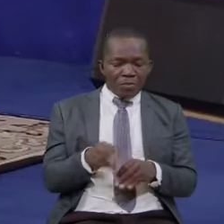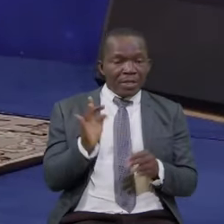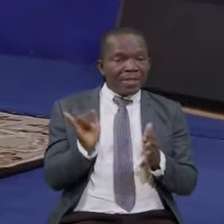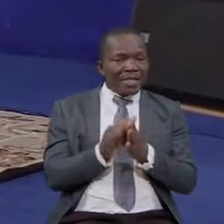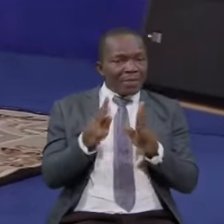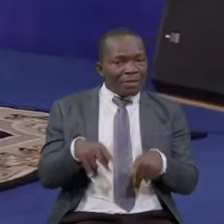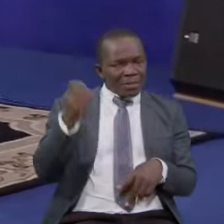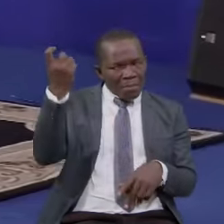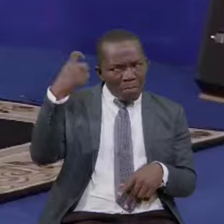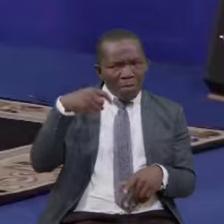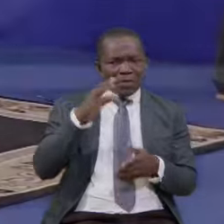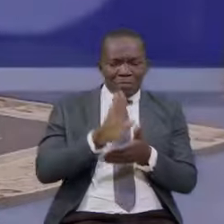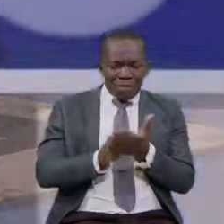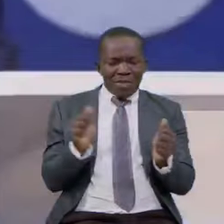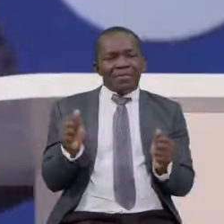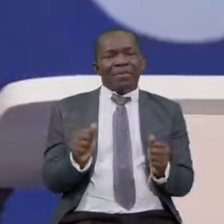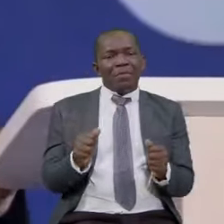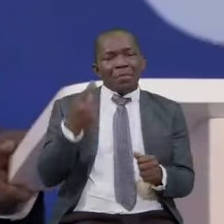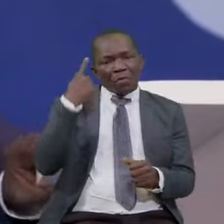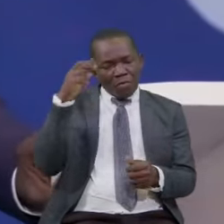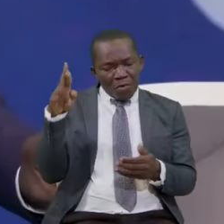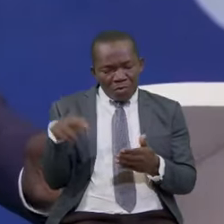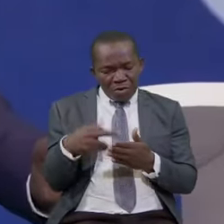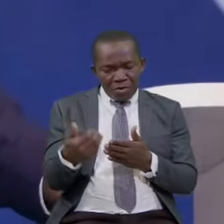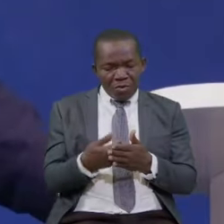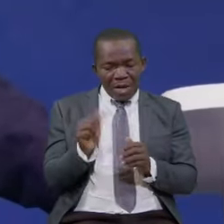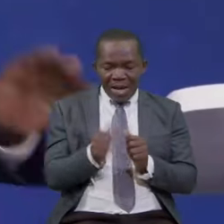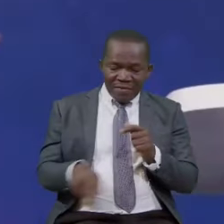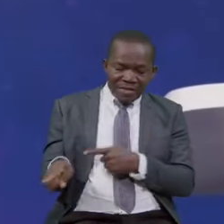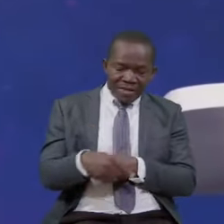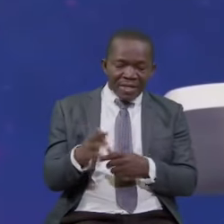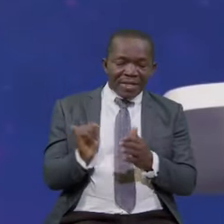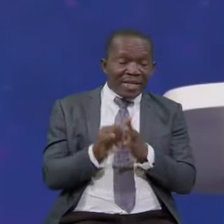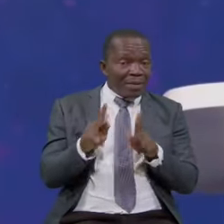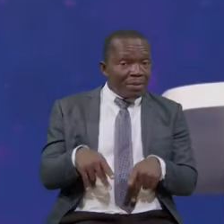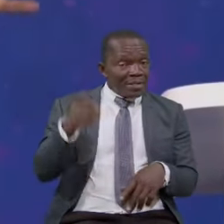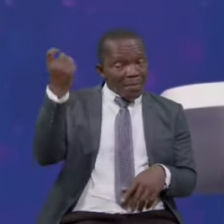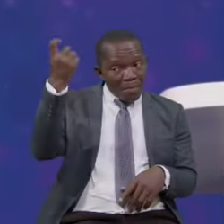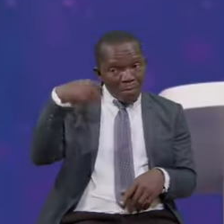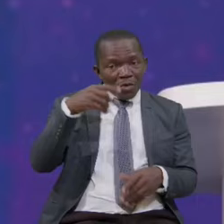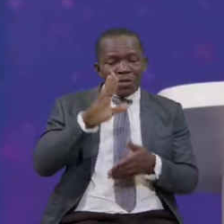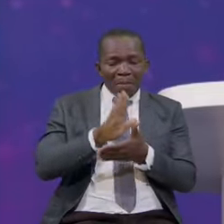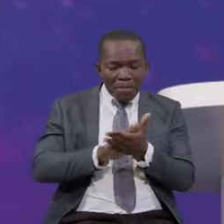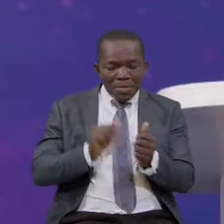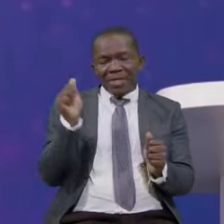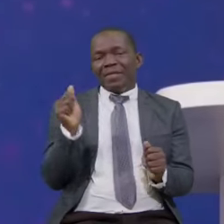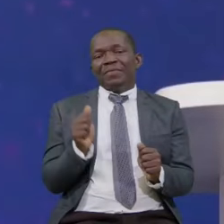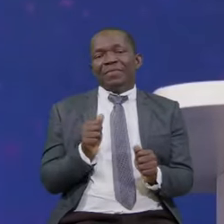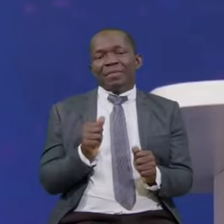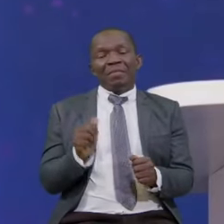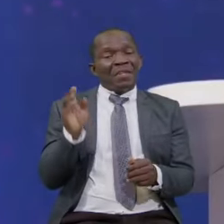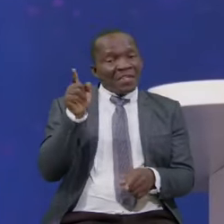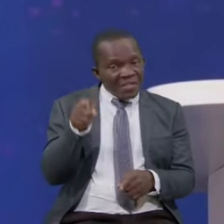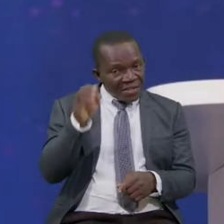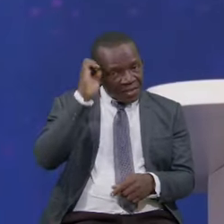Dieu pour le renouvellement chaque jour la force du Seigneur renouvelle sa force chaque jour il vient qui qu il faut que ce